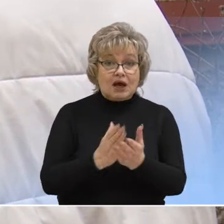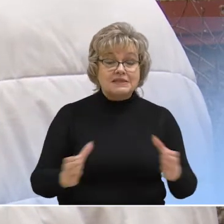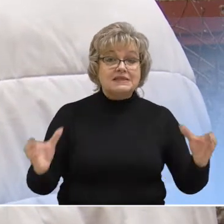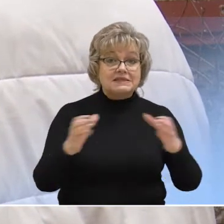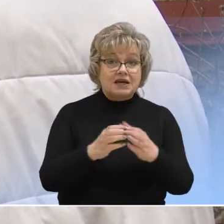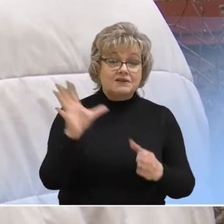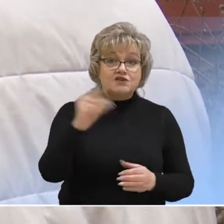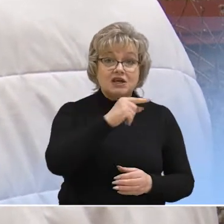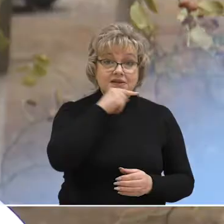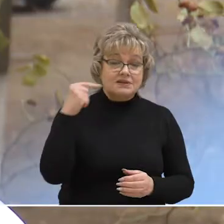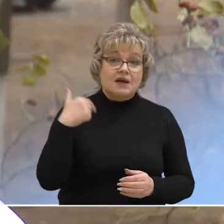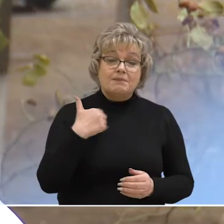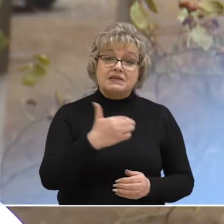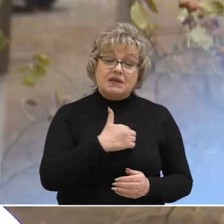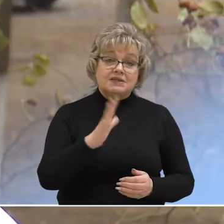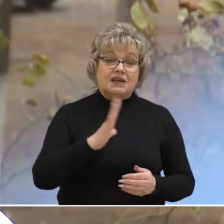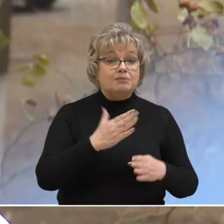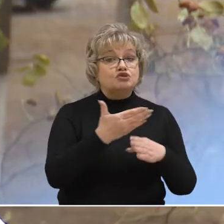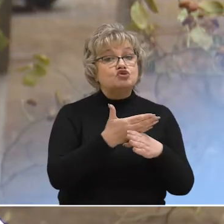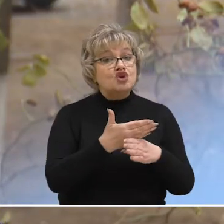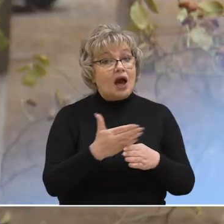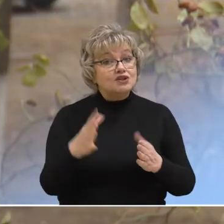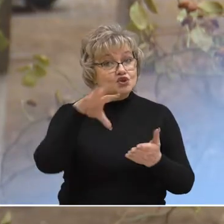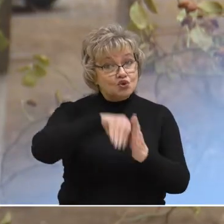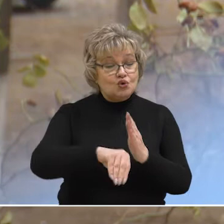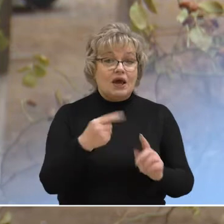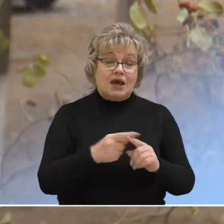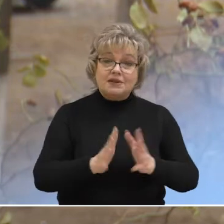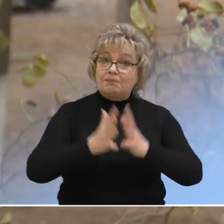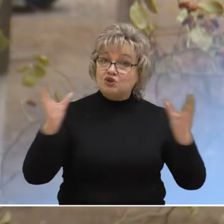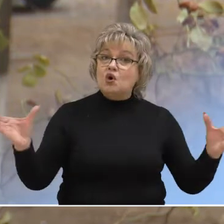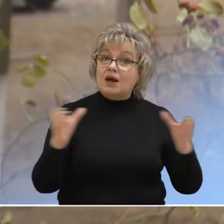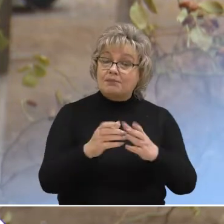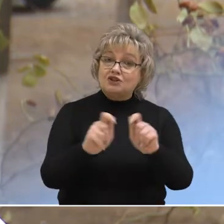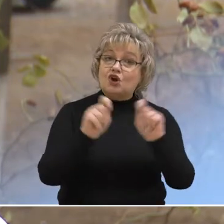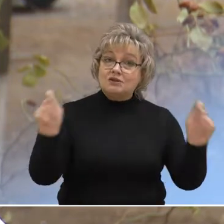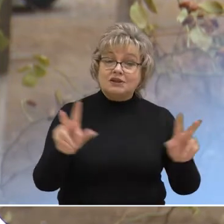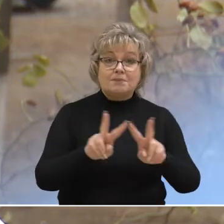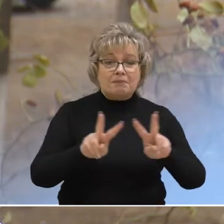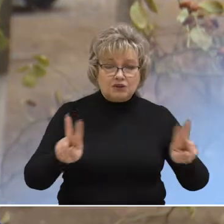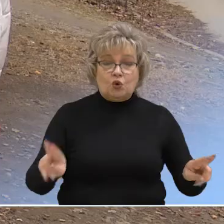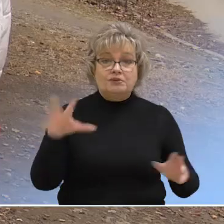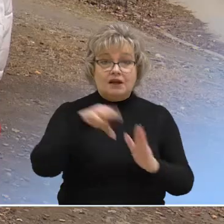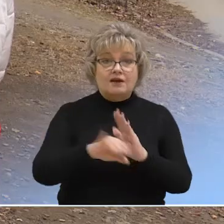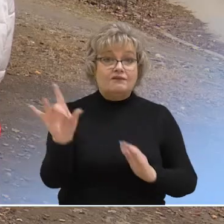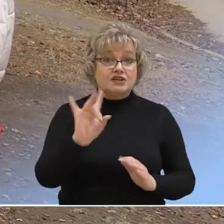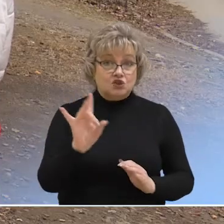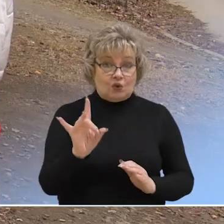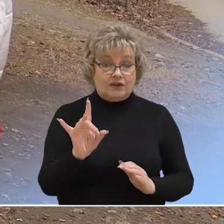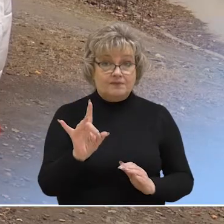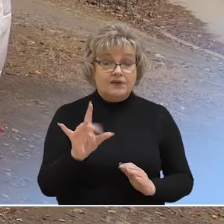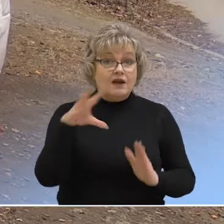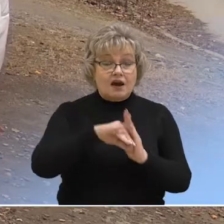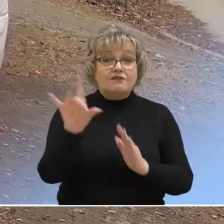ассоциация всероссийская, мы захотели быть частью этой большой команды и открыть подобное в Ростове. То есть